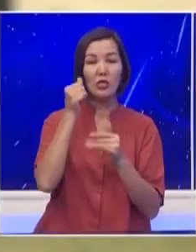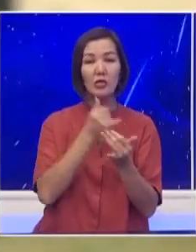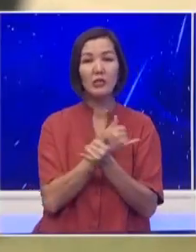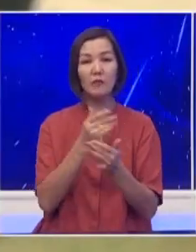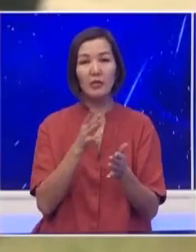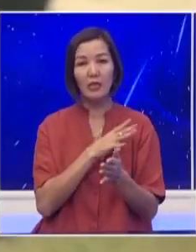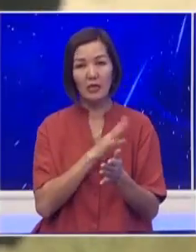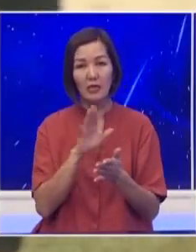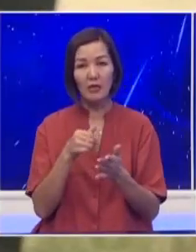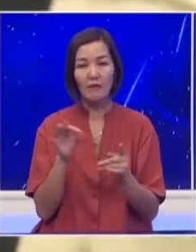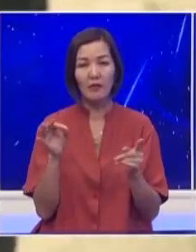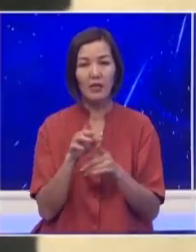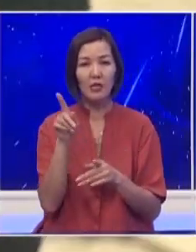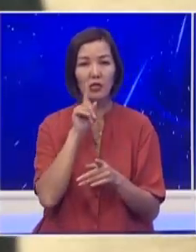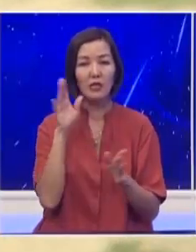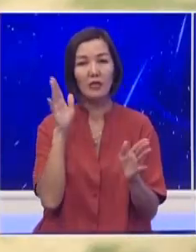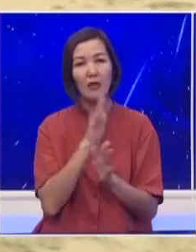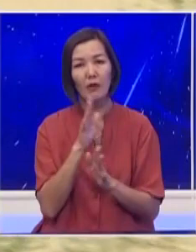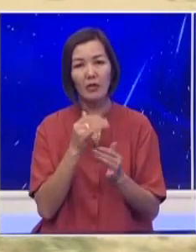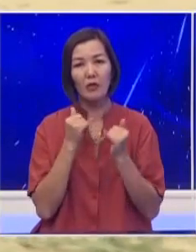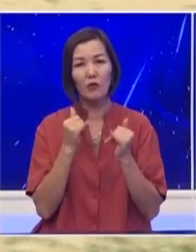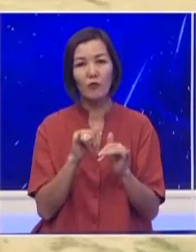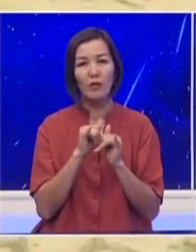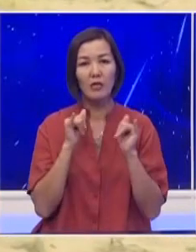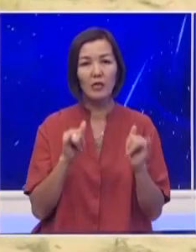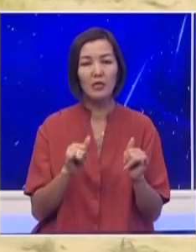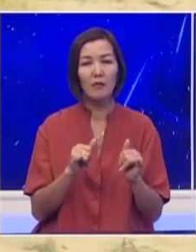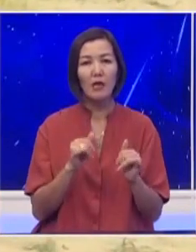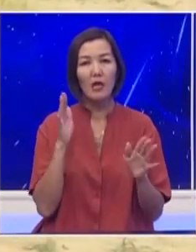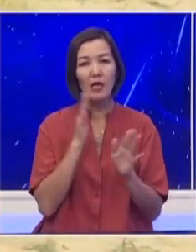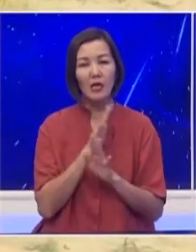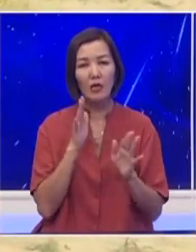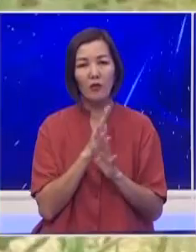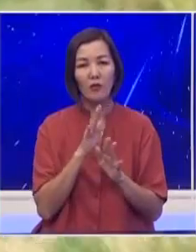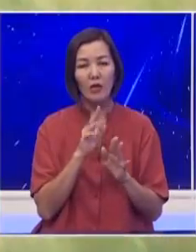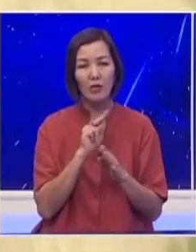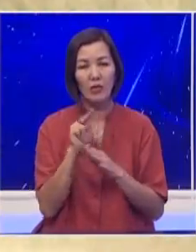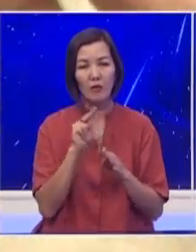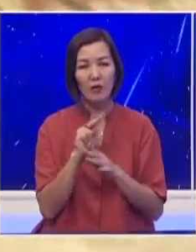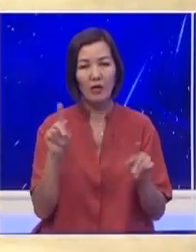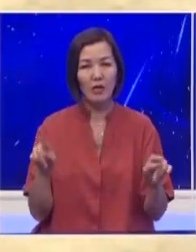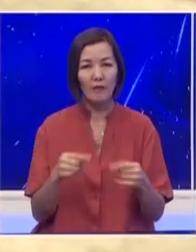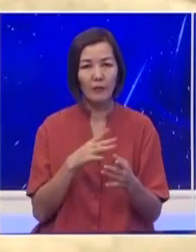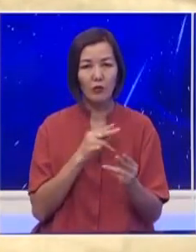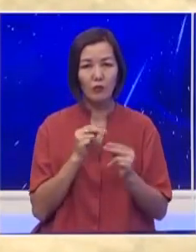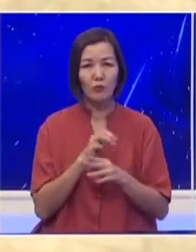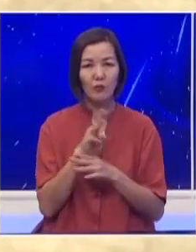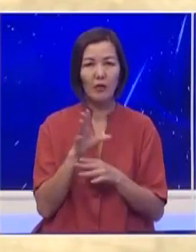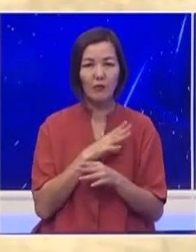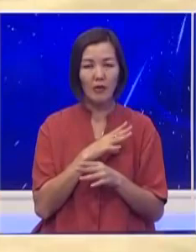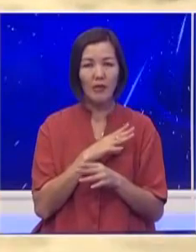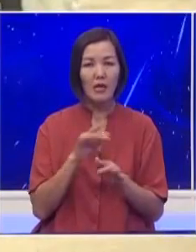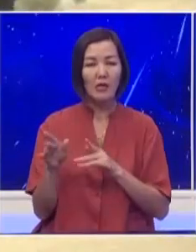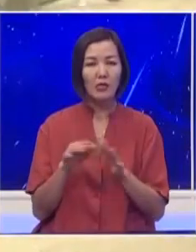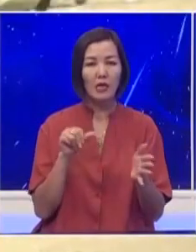келеді. Негізгі мақсаты жастардың қоршаған ортаға деген құрметін арттырып, бойларында экологиялық тәрбие қалыптастыру, әрі жұмыспен қамтамасыз ету.